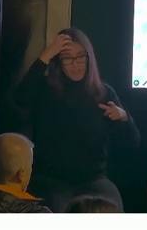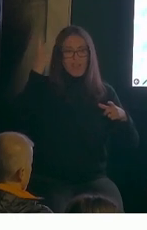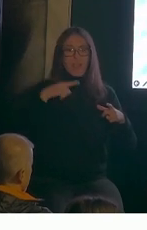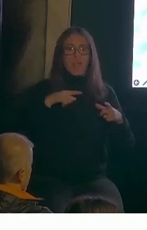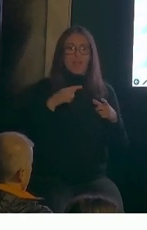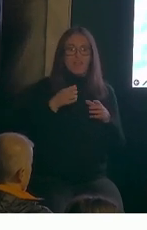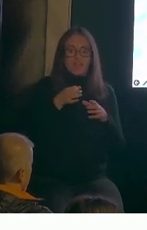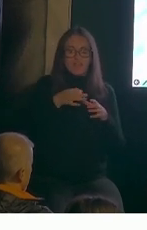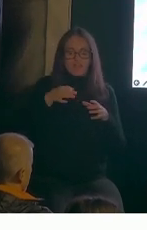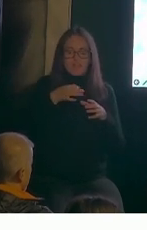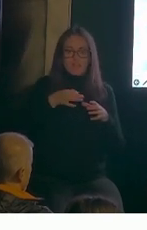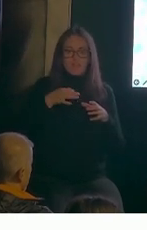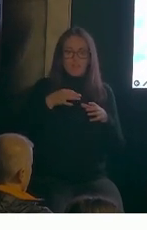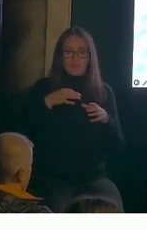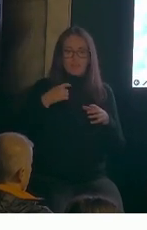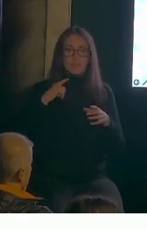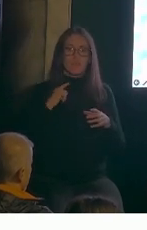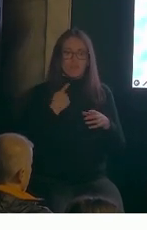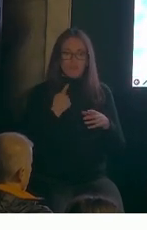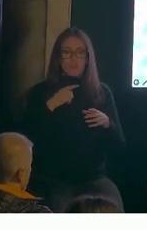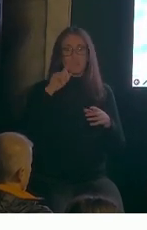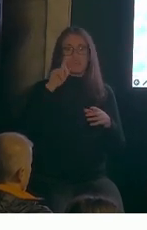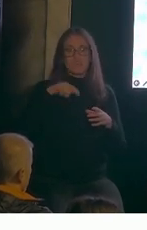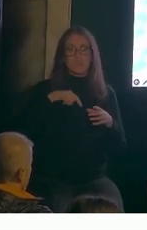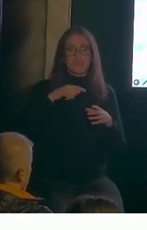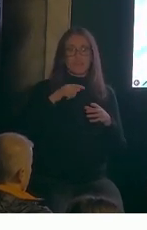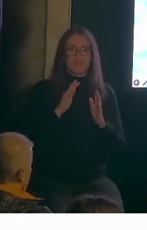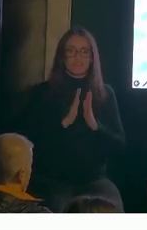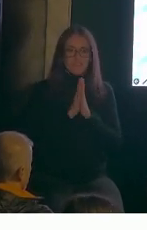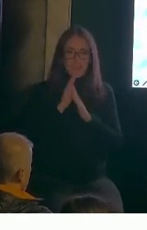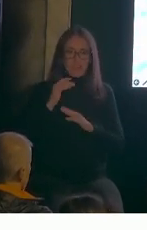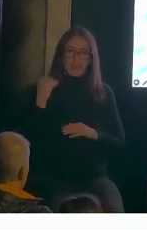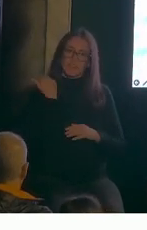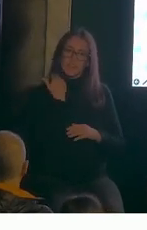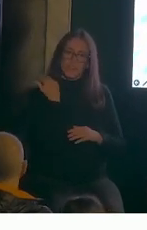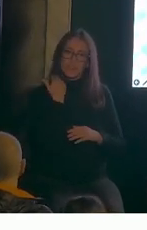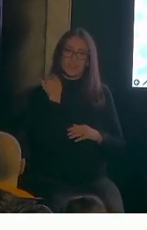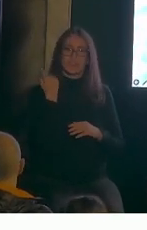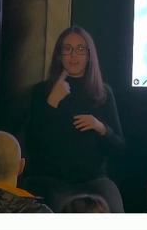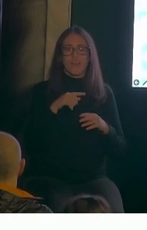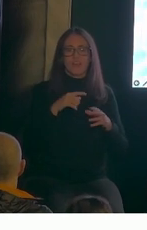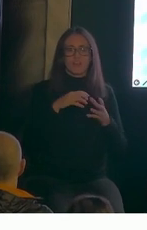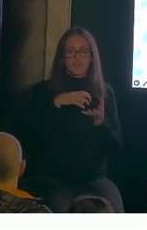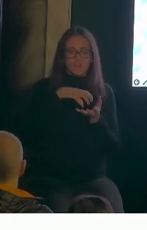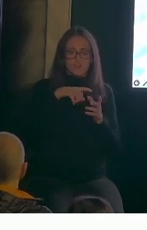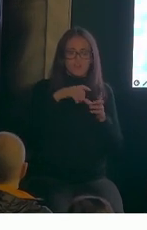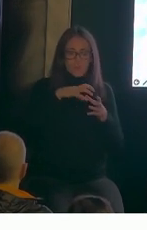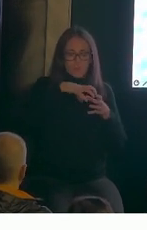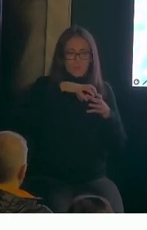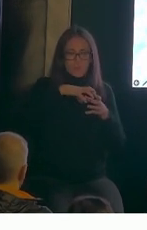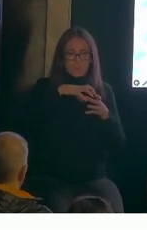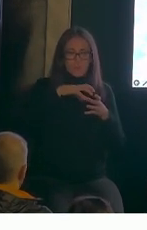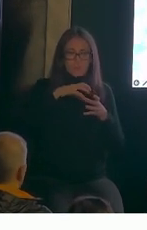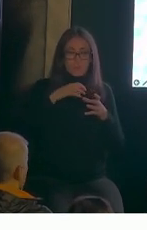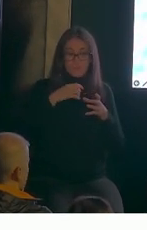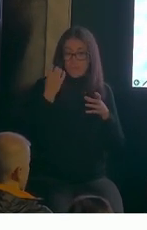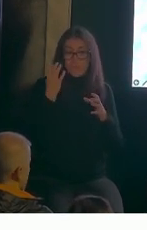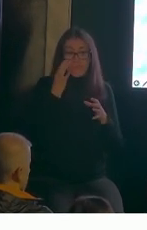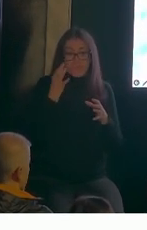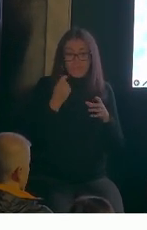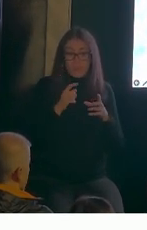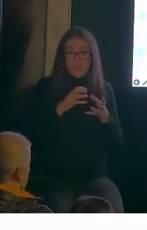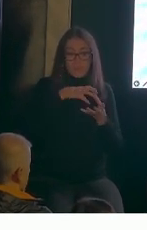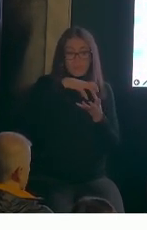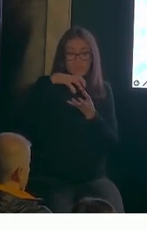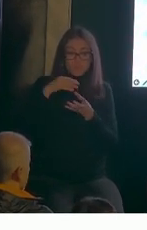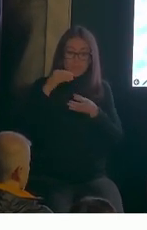hi ha el tortell dels Tres Tombs, d'ara per Sant Antoni, els brioixos, no? I en definitiva, tots són brioixos amb un